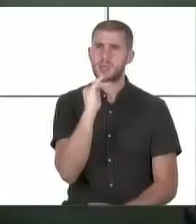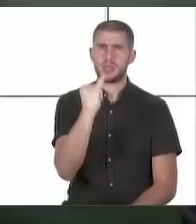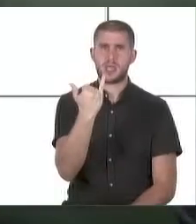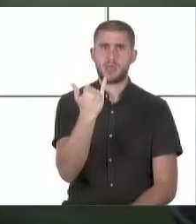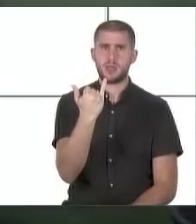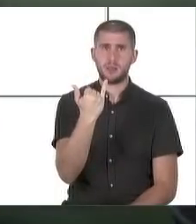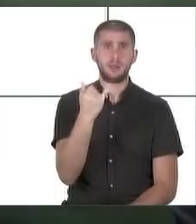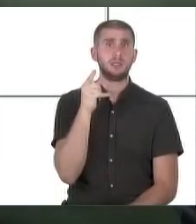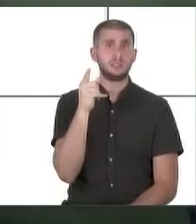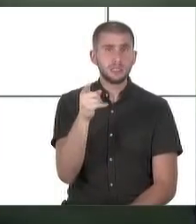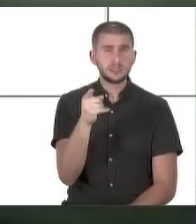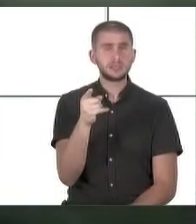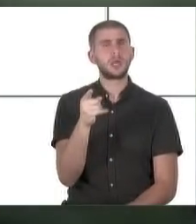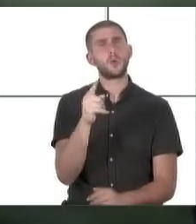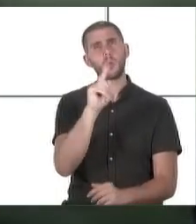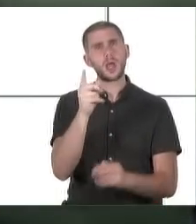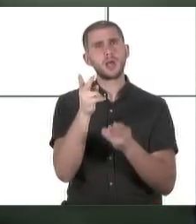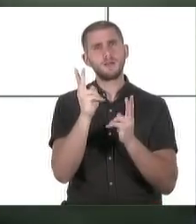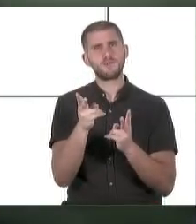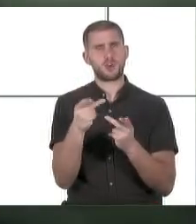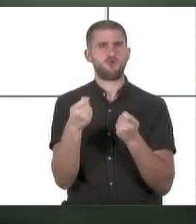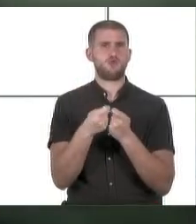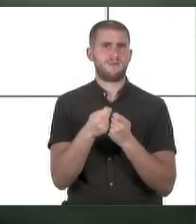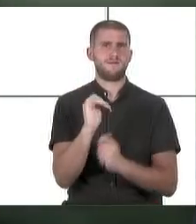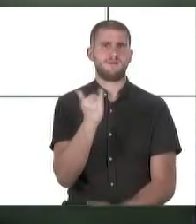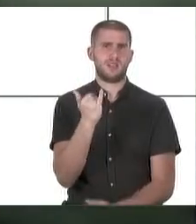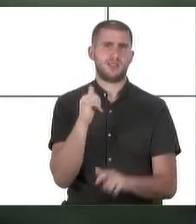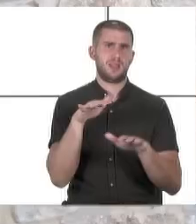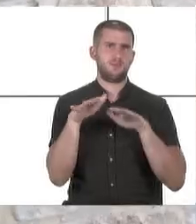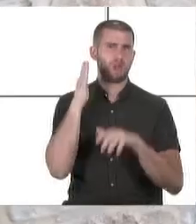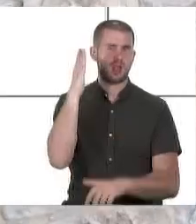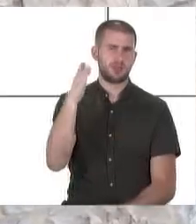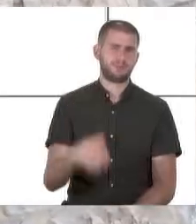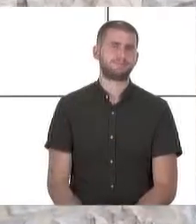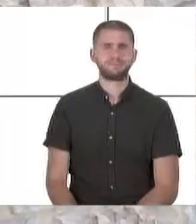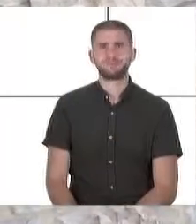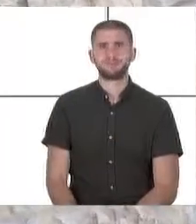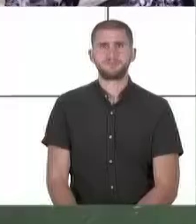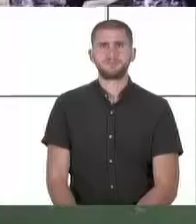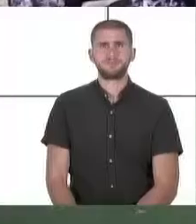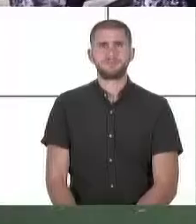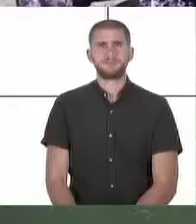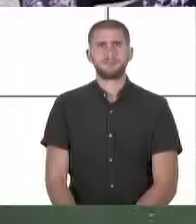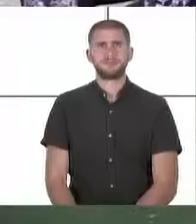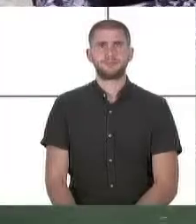יהודית, זה מביא אותו כשותף אפשרי לממשלות בעתיד.